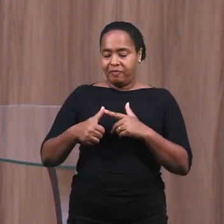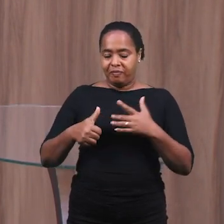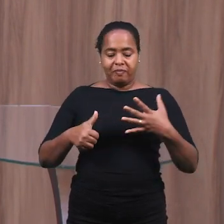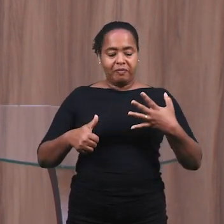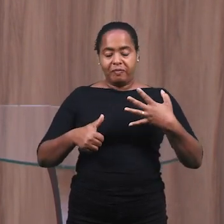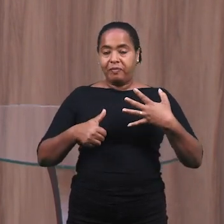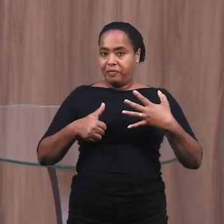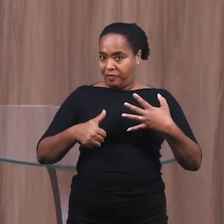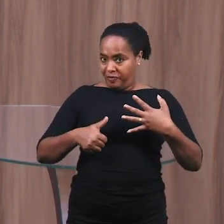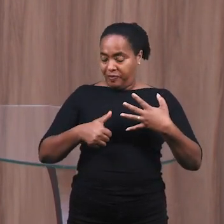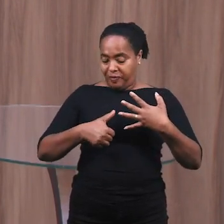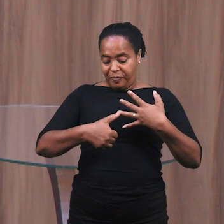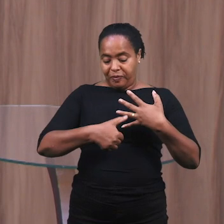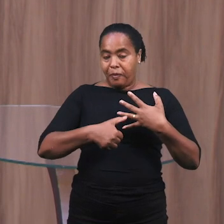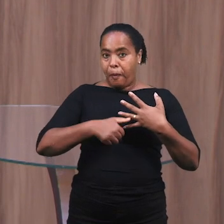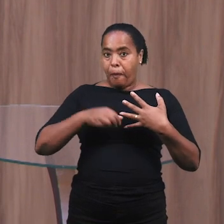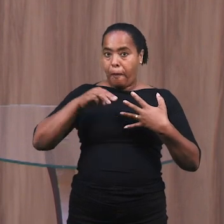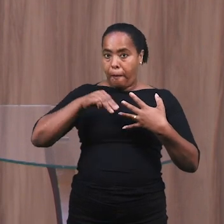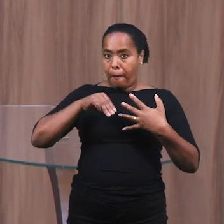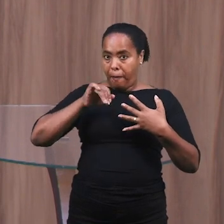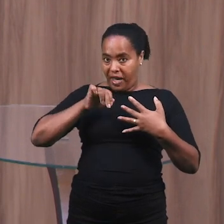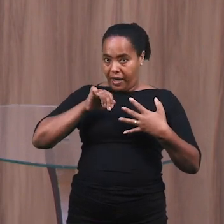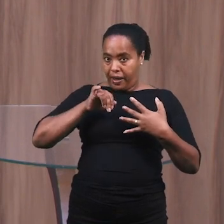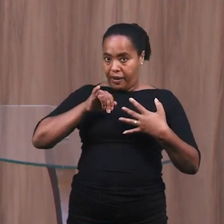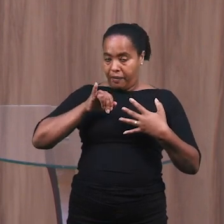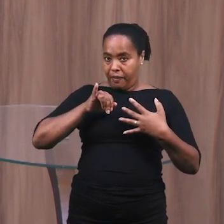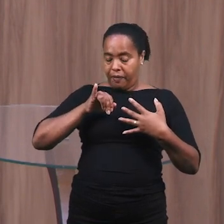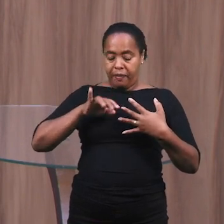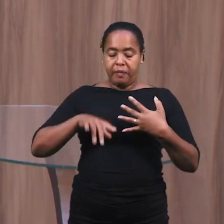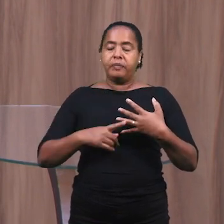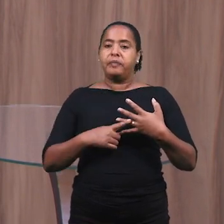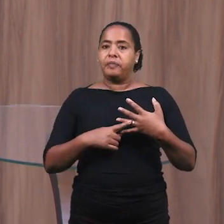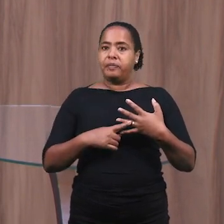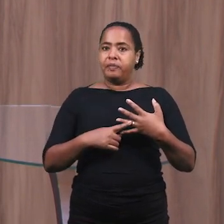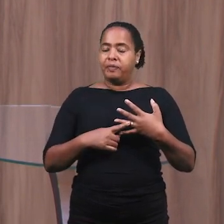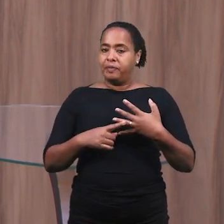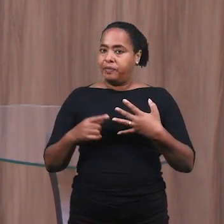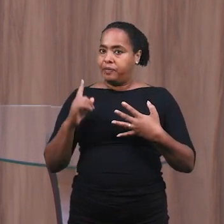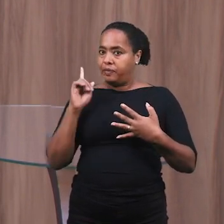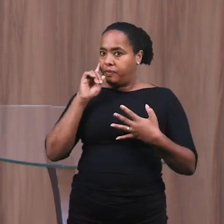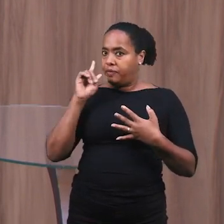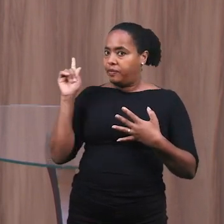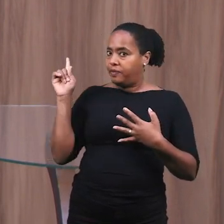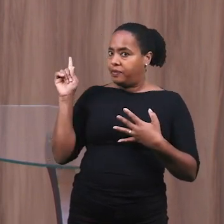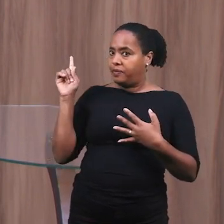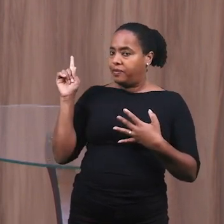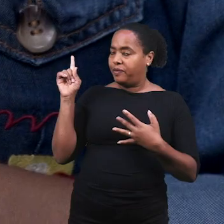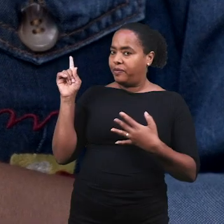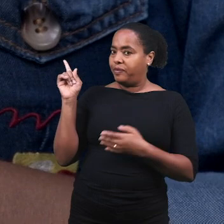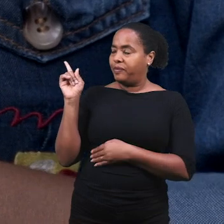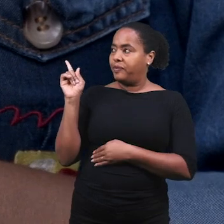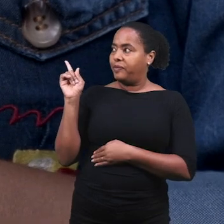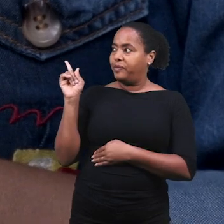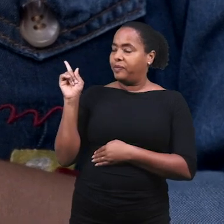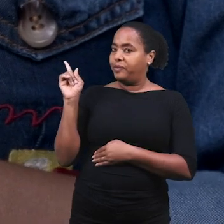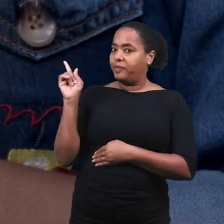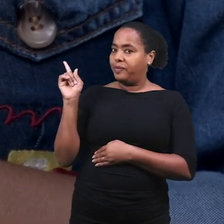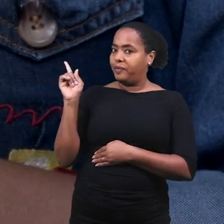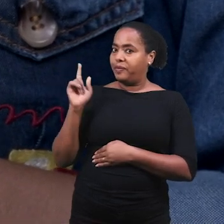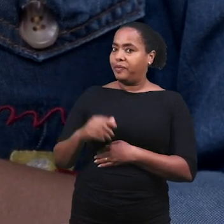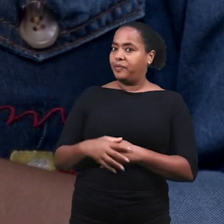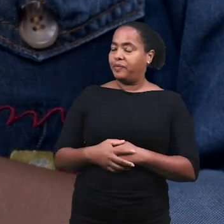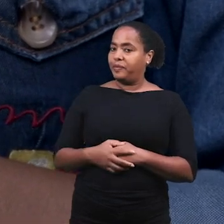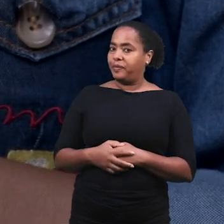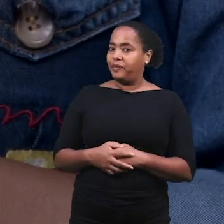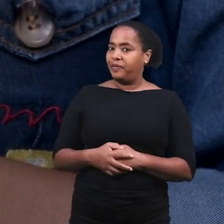Большой палец на ноте ми. Мы не можем забыть о том, что мы